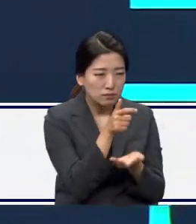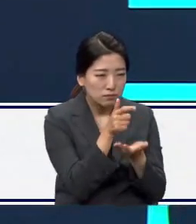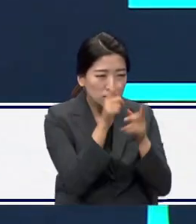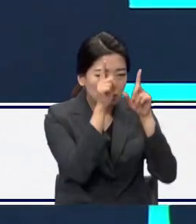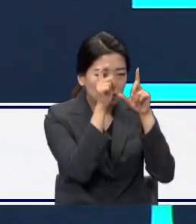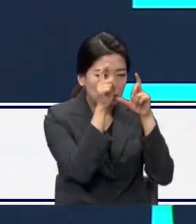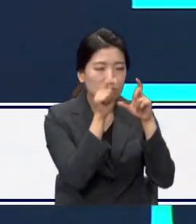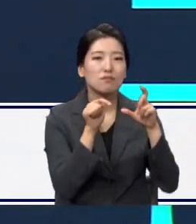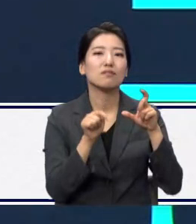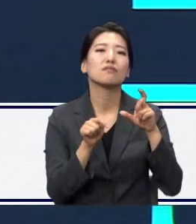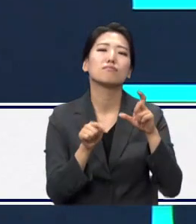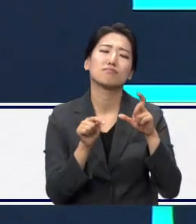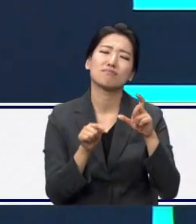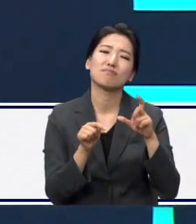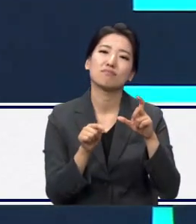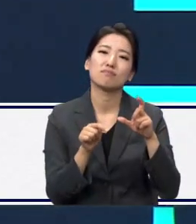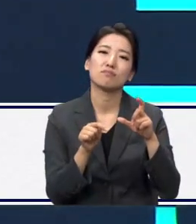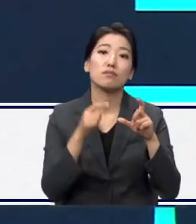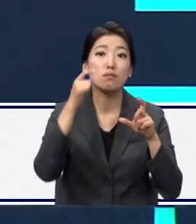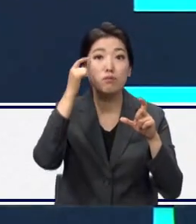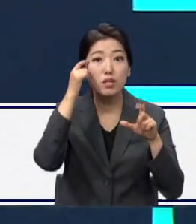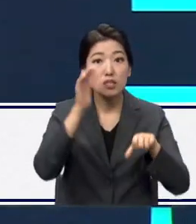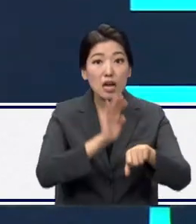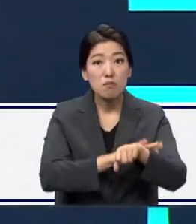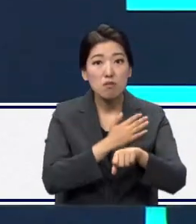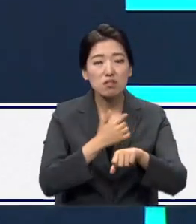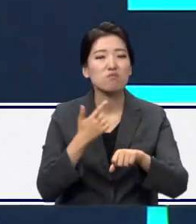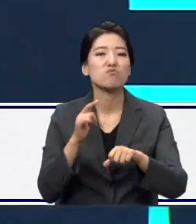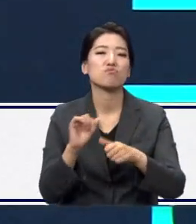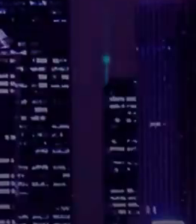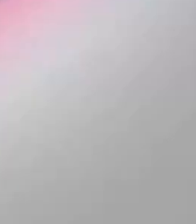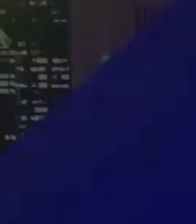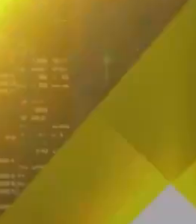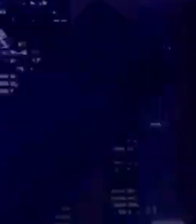있었습니다네 아직 이런 일이 자행되는게 북한이다라는